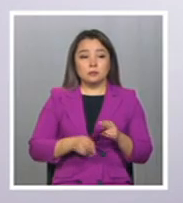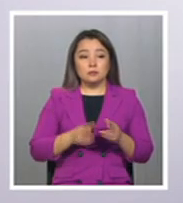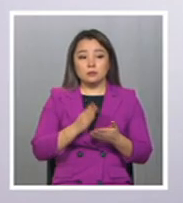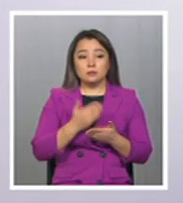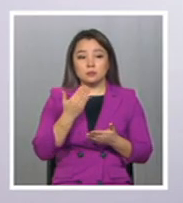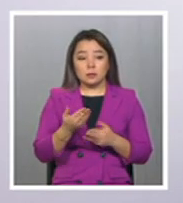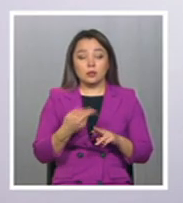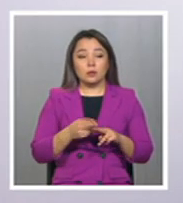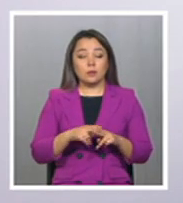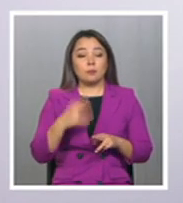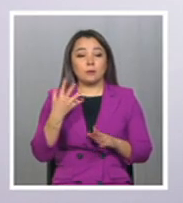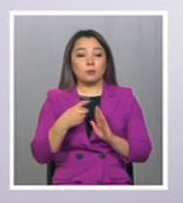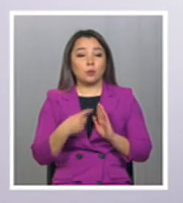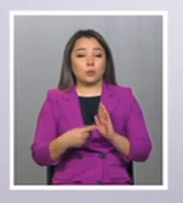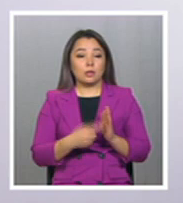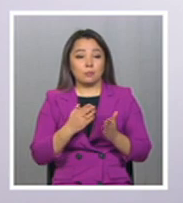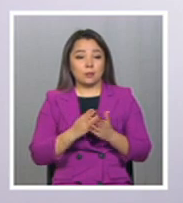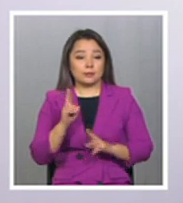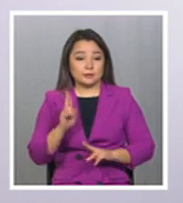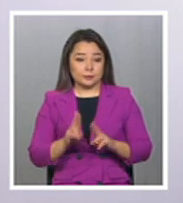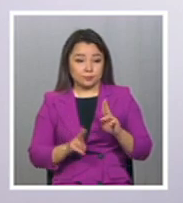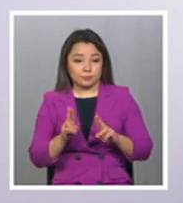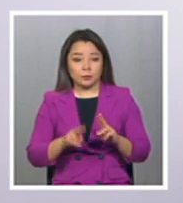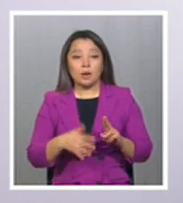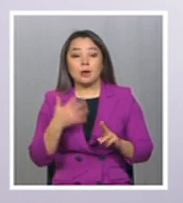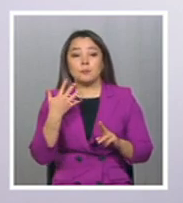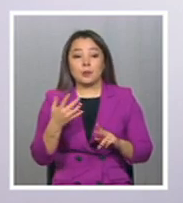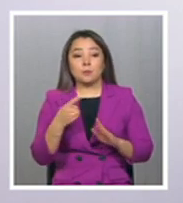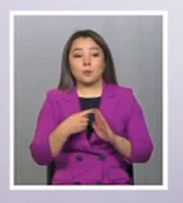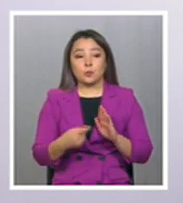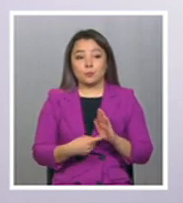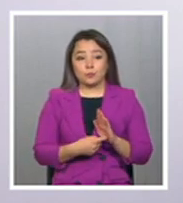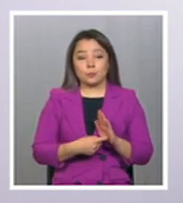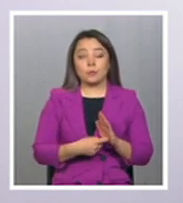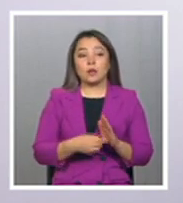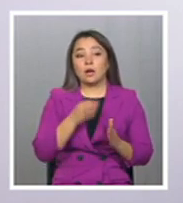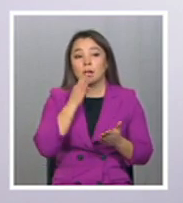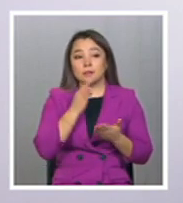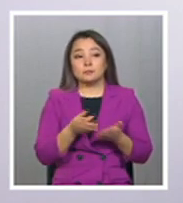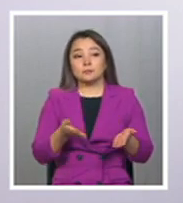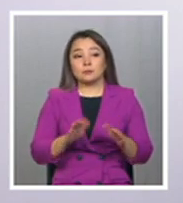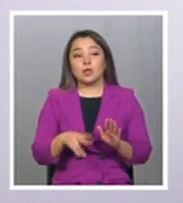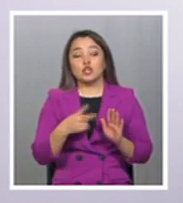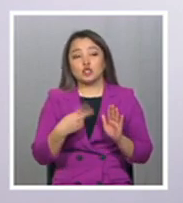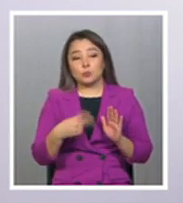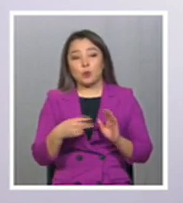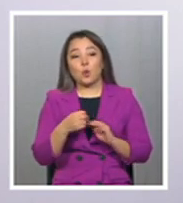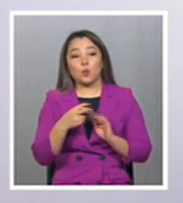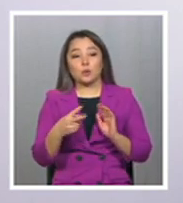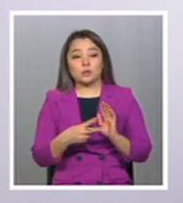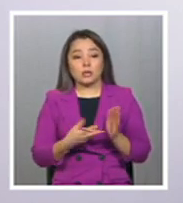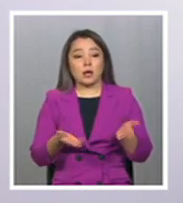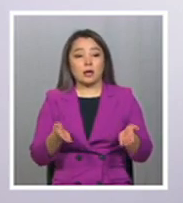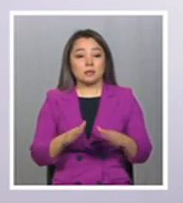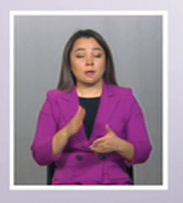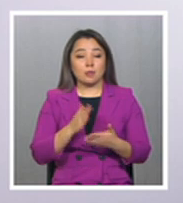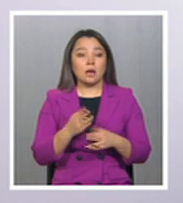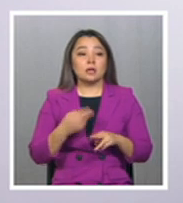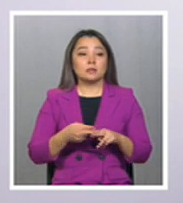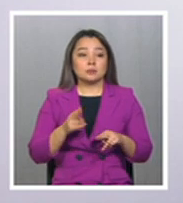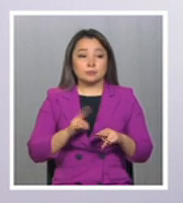сан 5-ке бөлінеді. Жақсы, 5-ке бөлетін болсақ, жауабын жазайық. Бізде 20-дан 17 шығады. Демек,